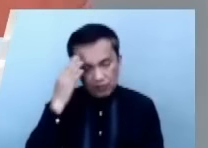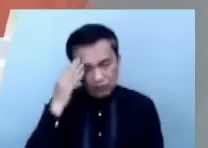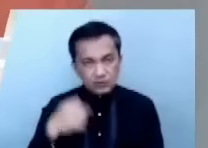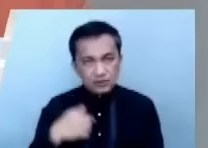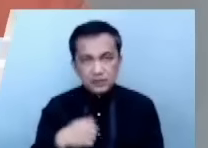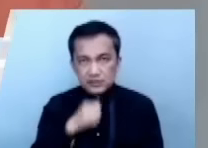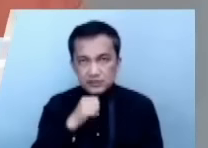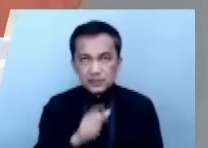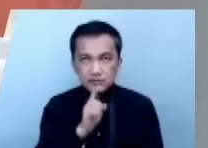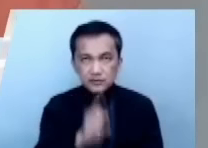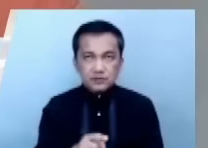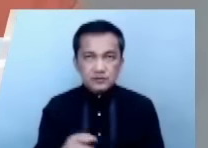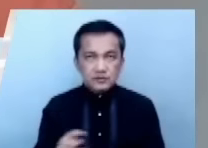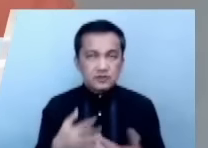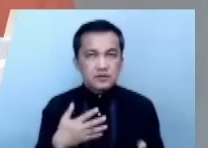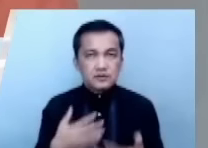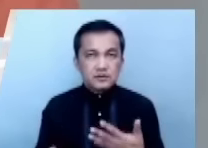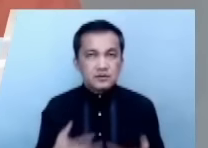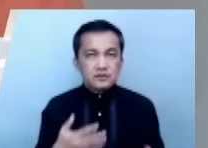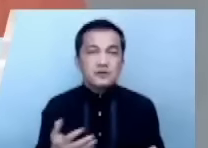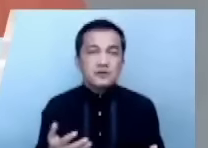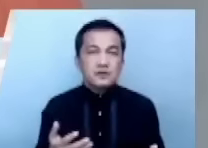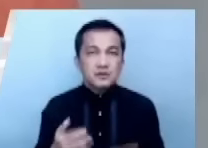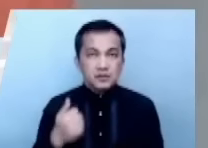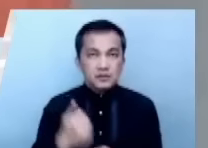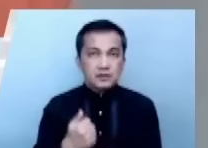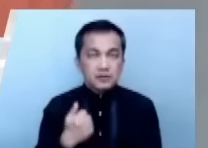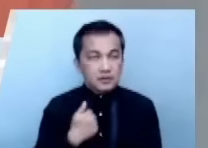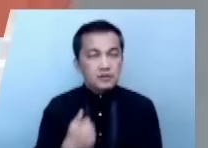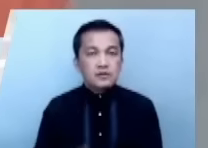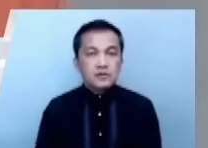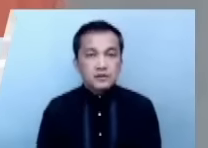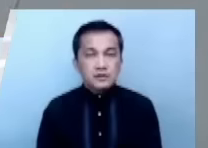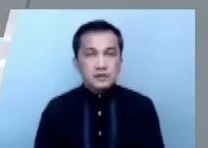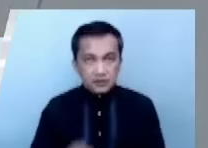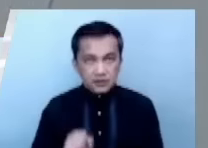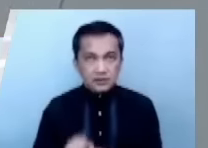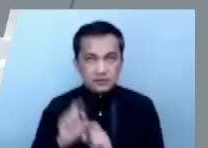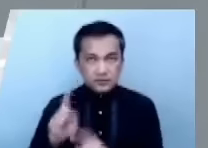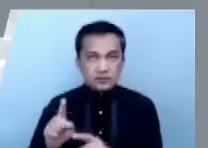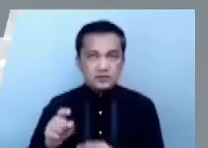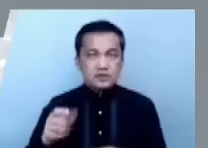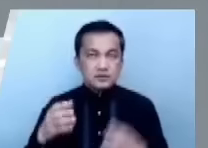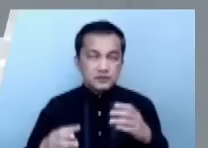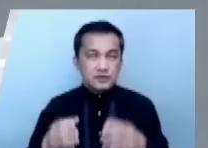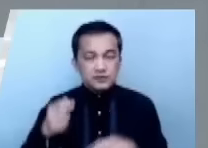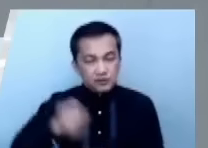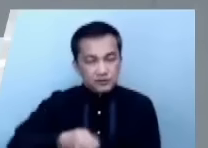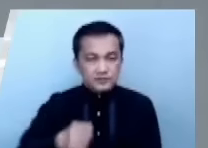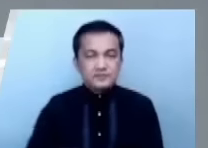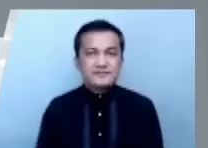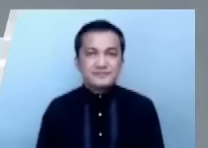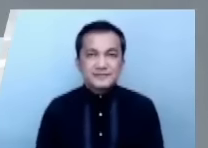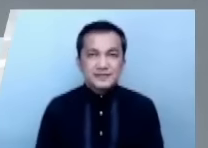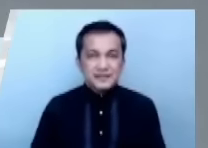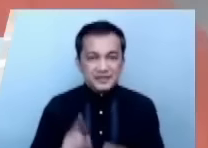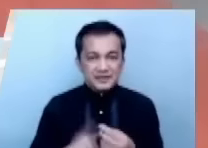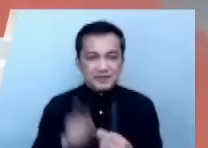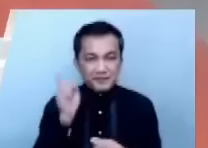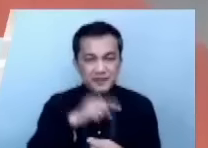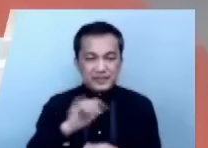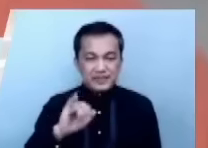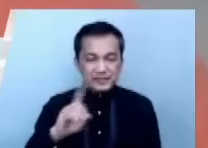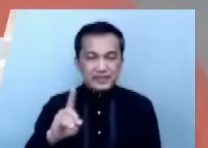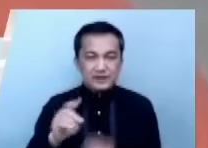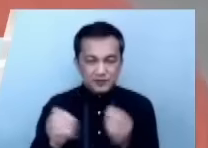and whatever allegations pa, kaya ko na masagutin on court. Tungkol naman sa peking ID ng Malacañang. There